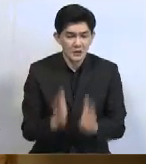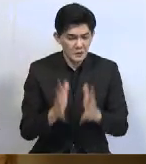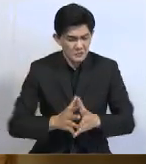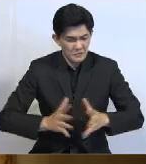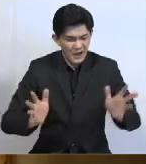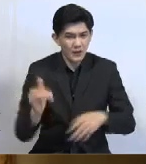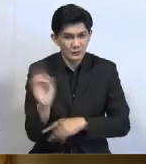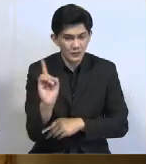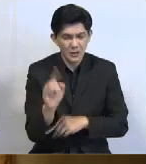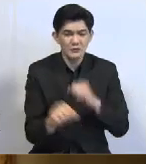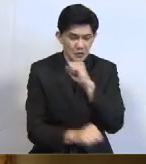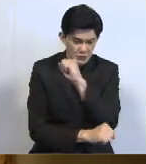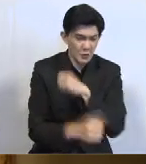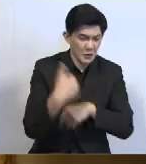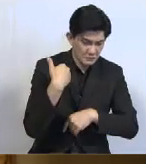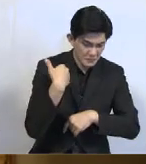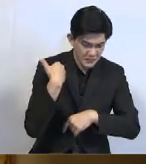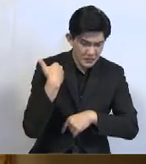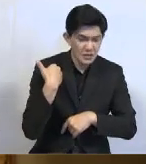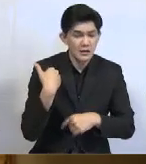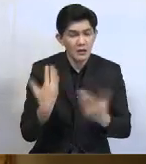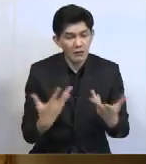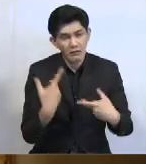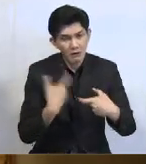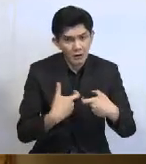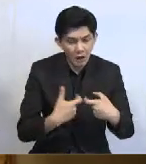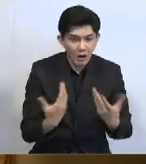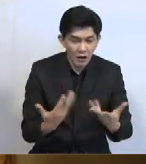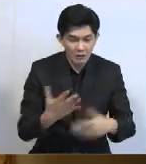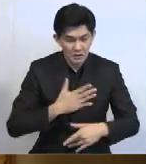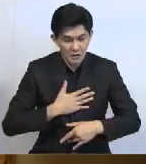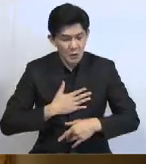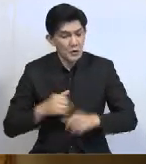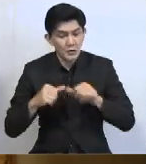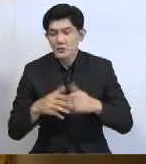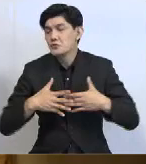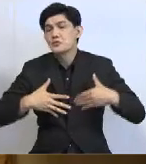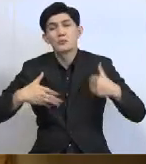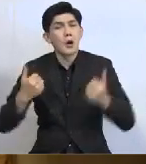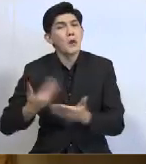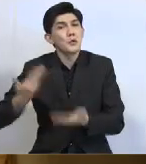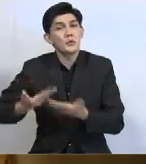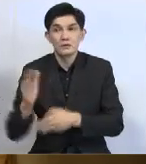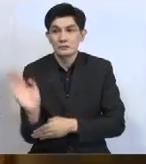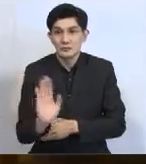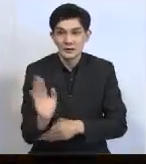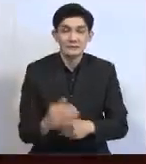ากเขายังขาดแคลนเขายังยากไร้เขายังลำบากและเราก็อยู่กันอย่างสบายอะไรประมาณอย่